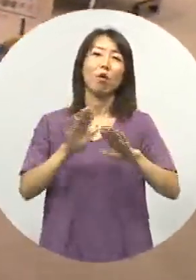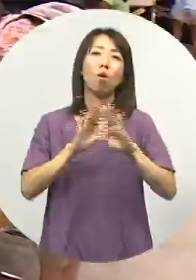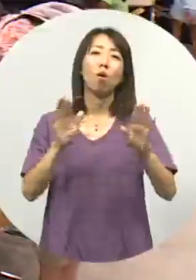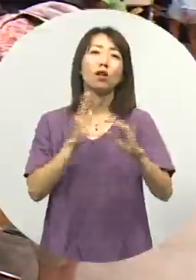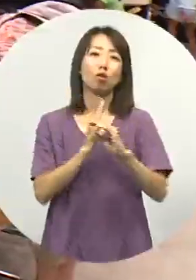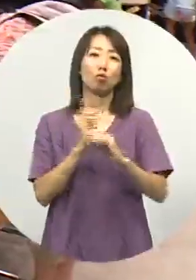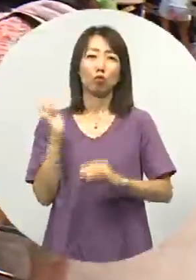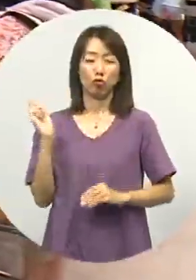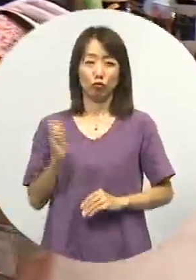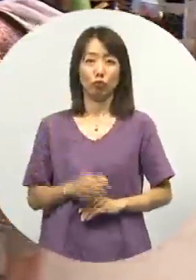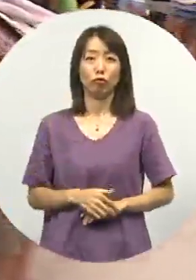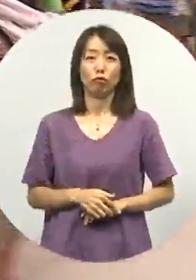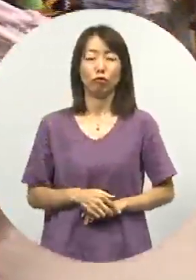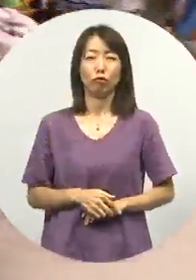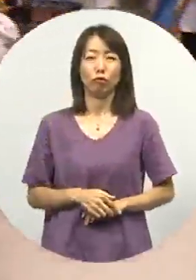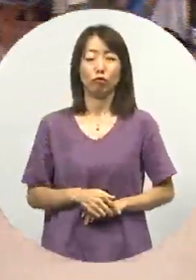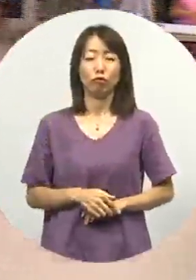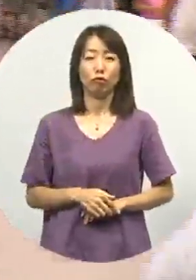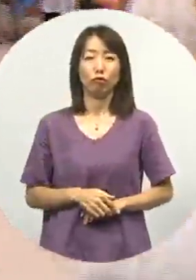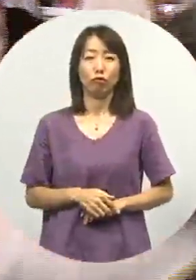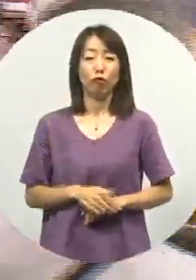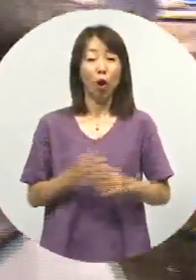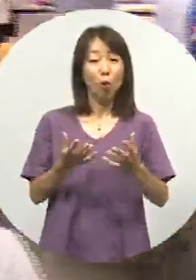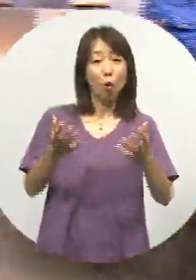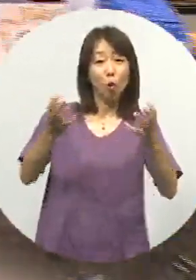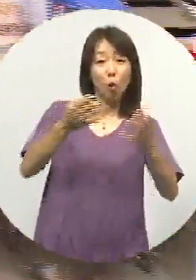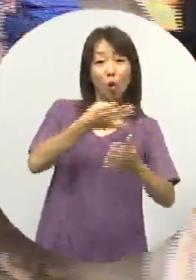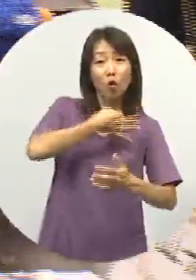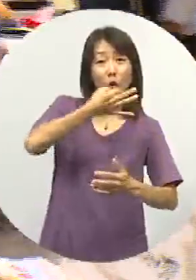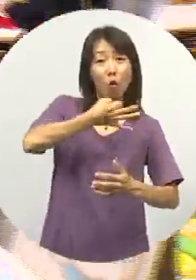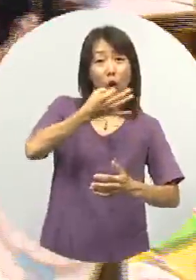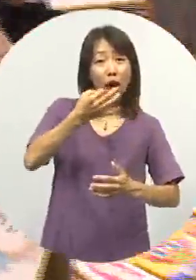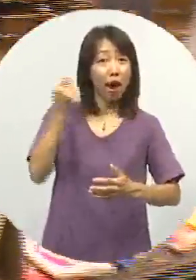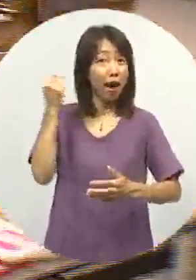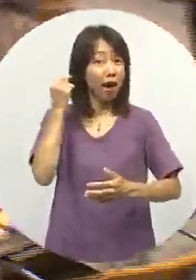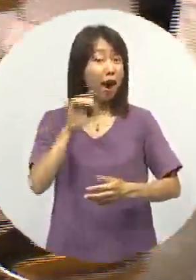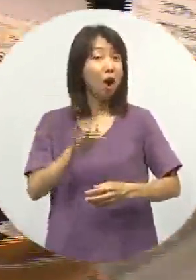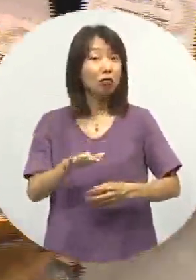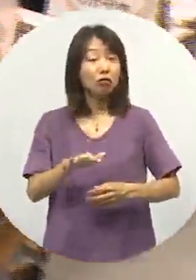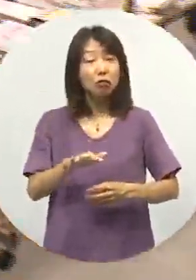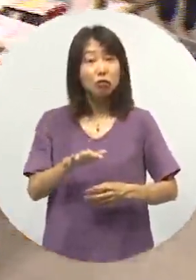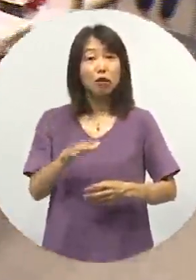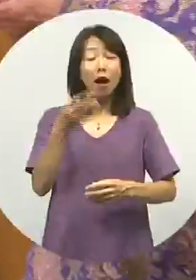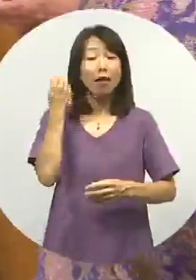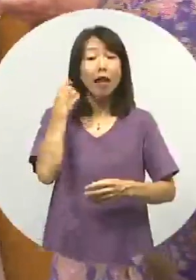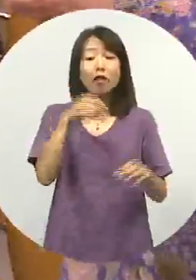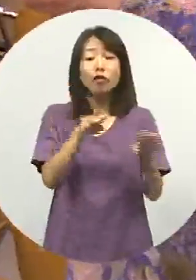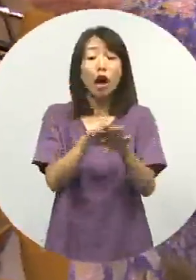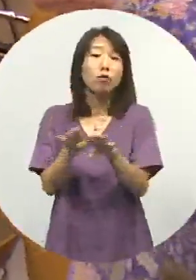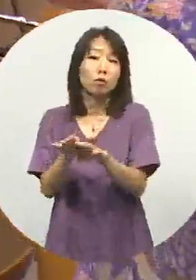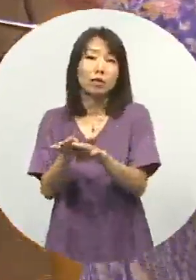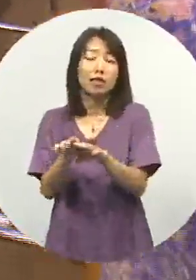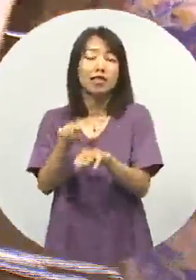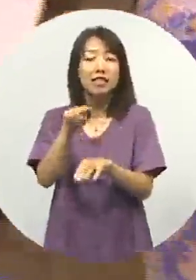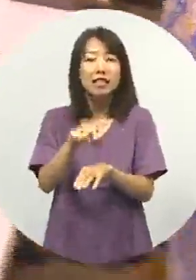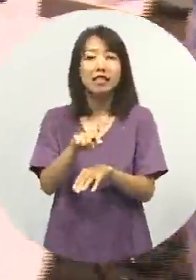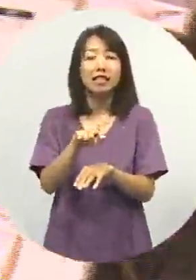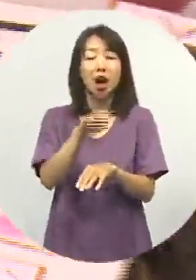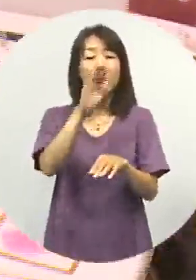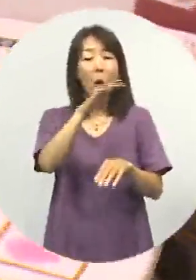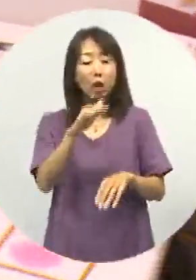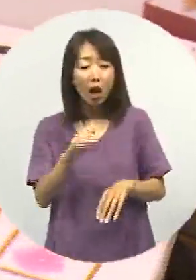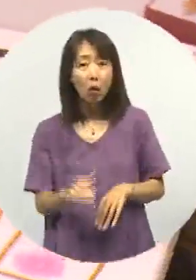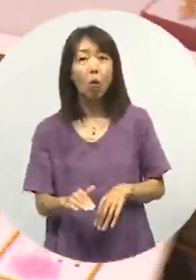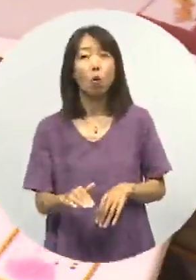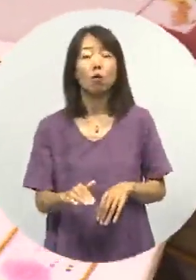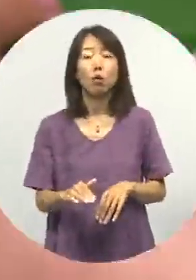。賑やかな声が聞こえているかと思いますが、夏休みということもあって、親子連れや視覚障害者の